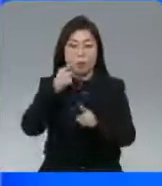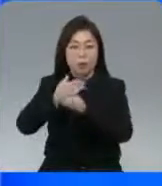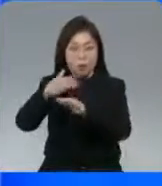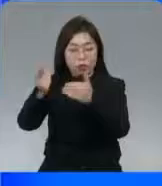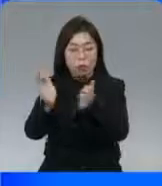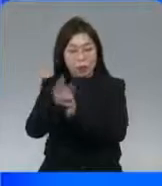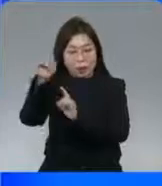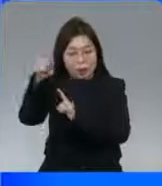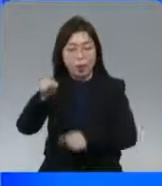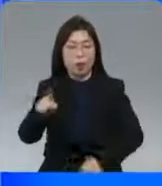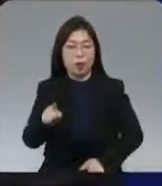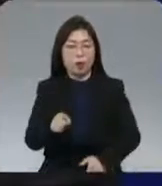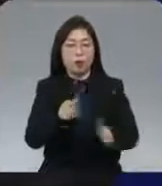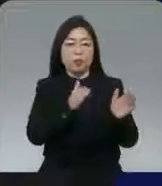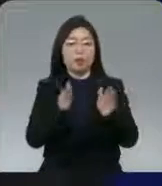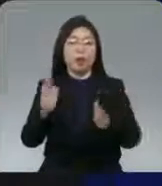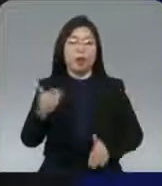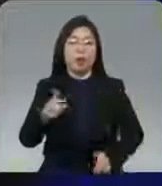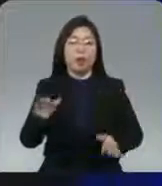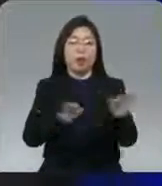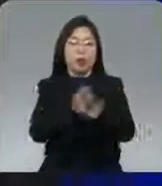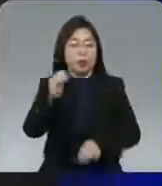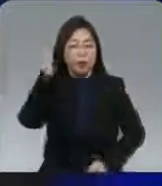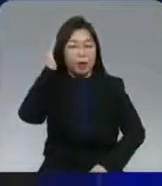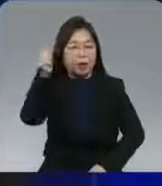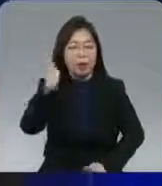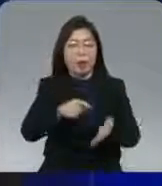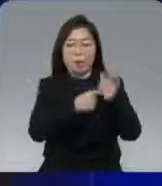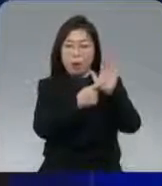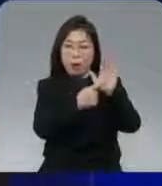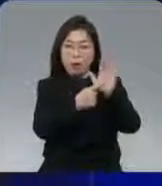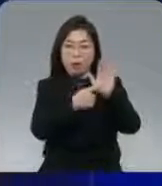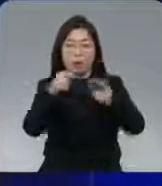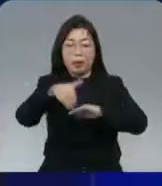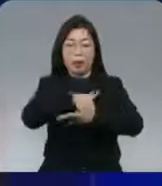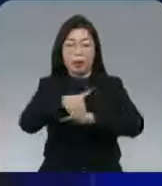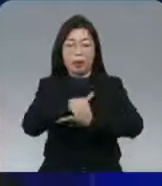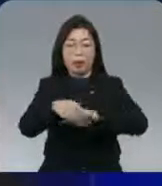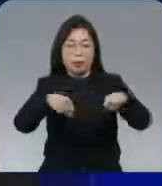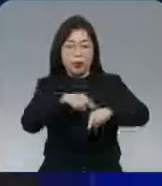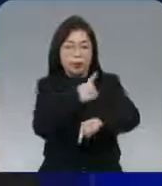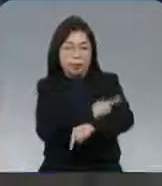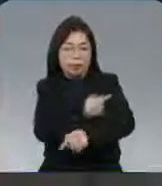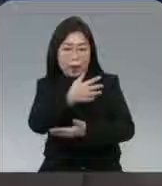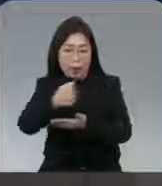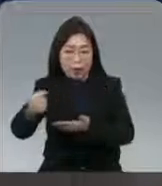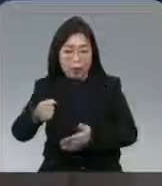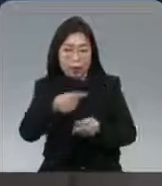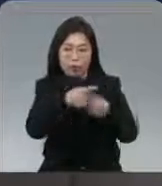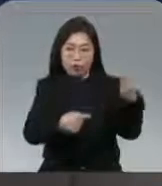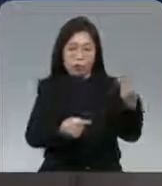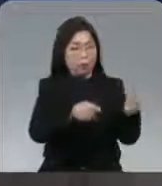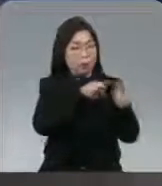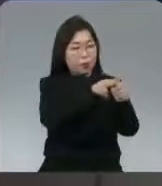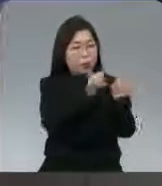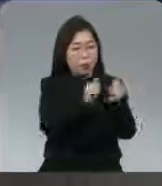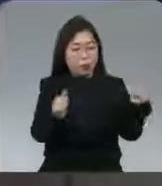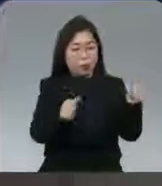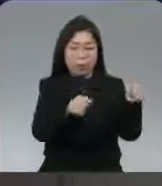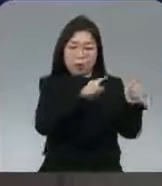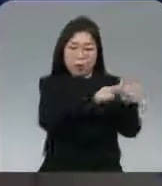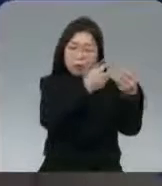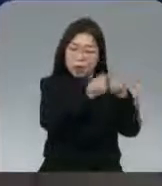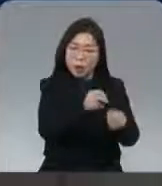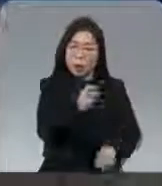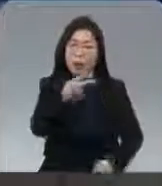các ứng cử viên được phép mang tài liệu tham khảo vào buổi tranh luận một vấn đề tranh cãi trước đó ứng cử viên itravel